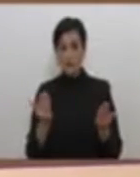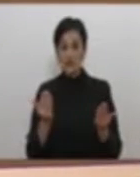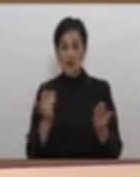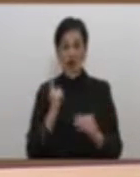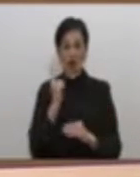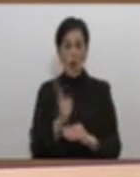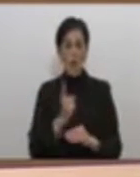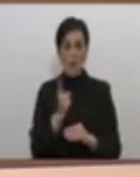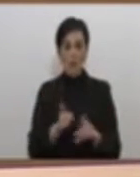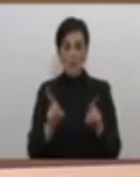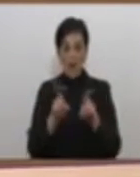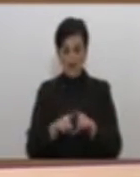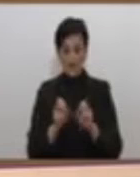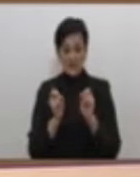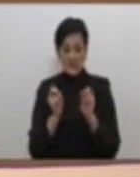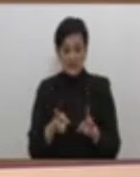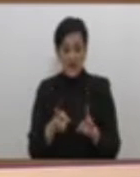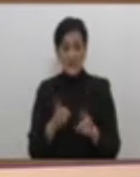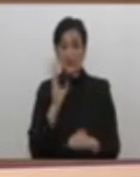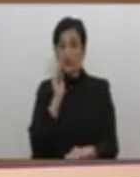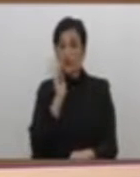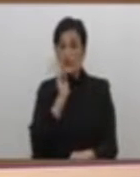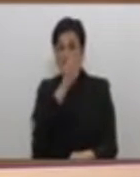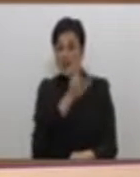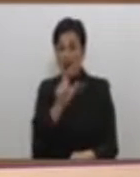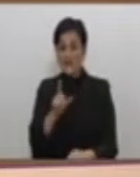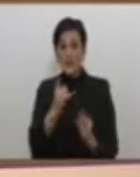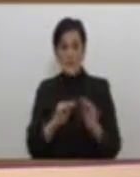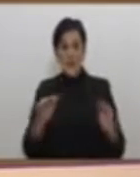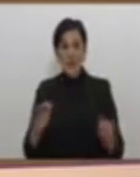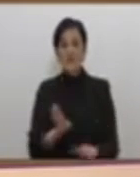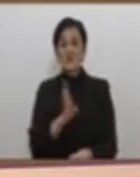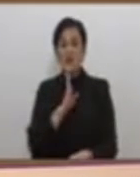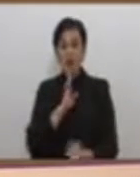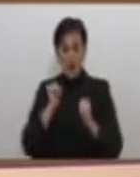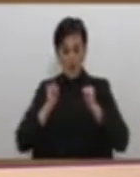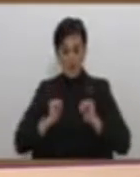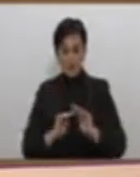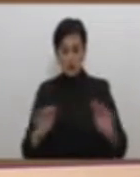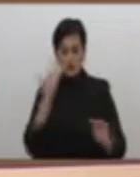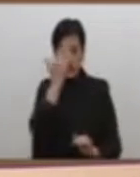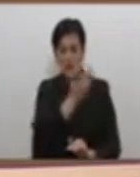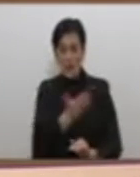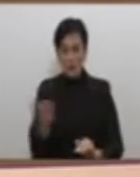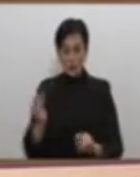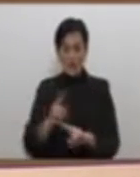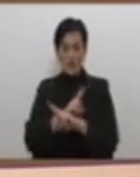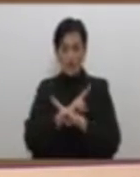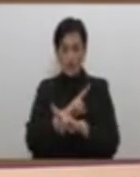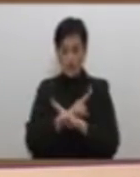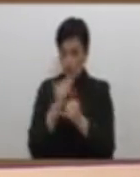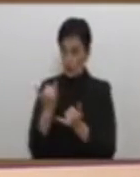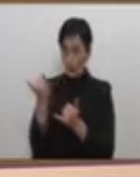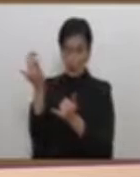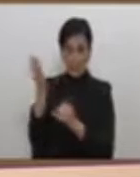ემუქრება ასეთი საფრთხე და როდესაც ადამიანები, ბავშვები, ქალები, მშვიდობიანი მოსახლეობა იღუპება ამ წუთებშიც